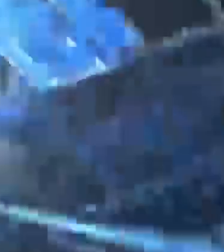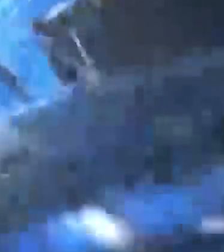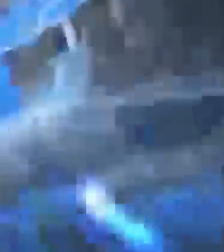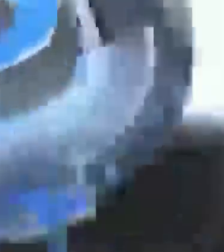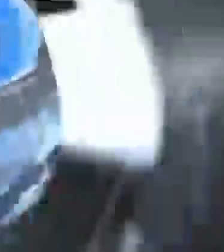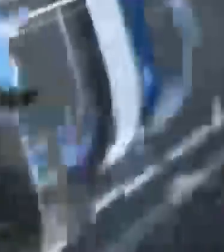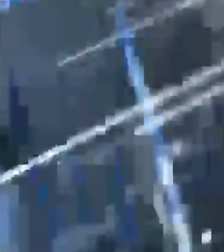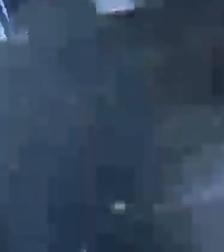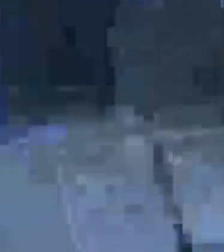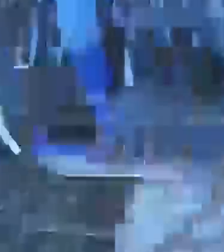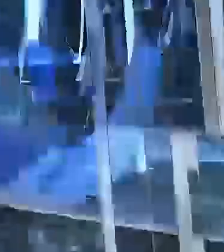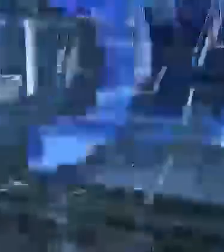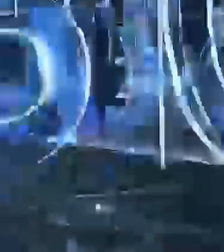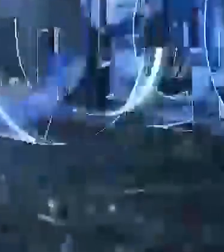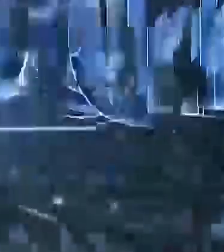МУЗЫКАЛЬНАЯ ЗАСТАВКА